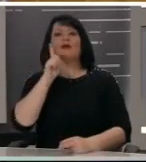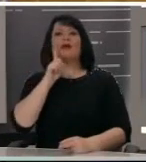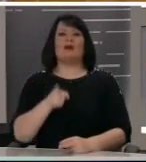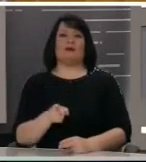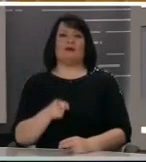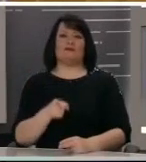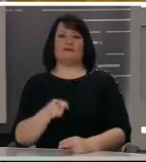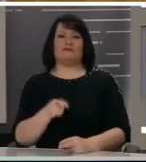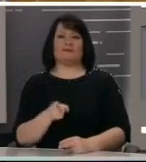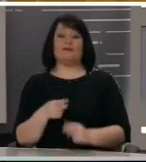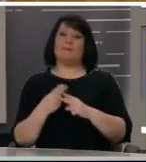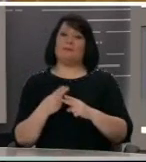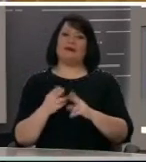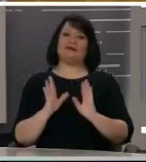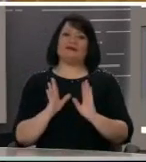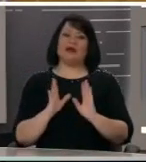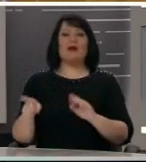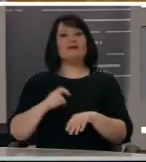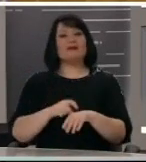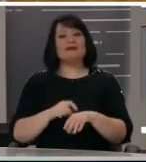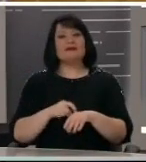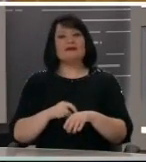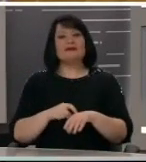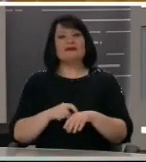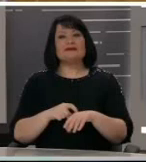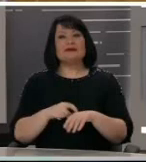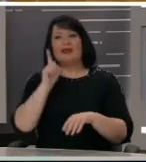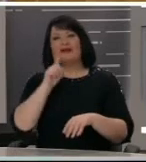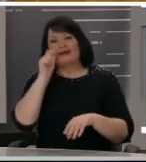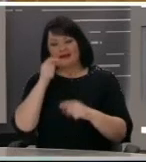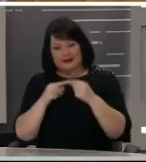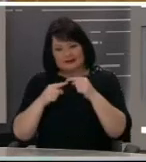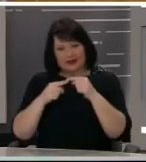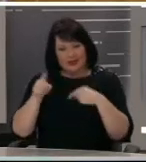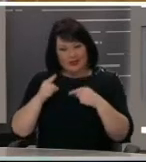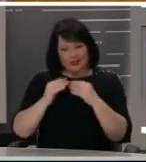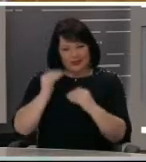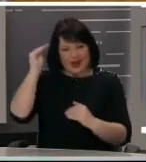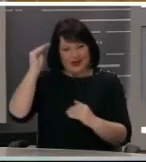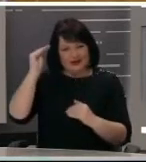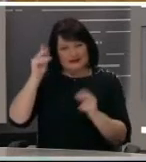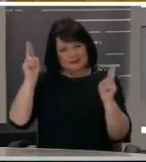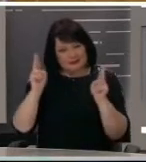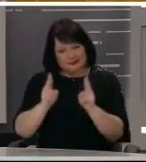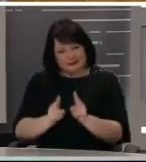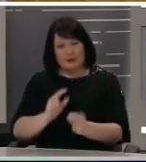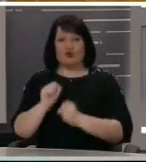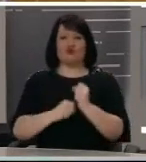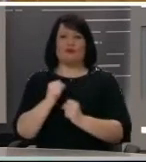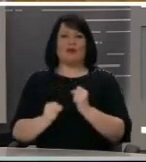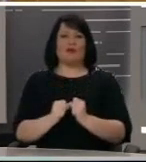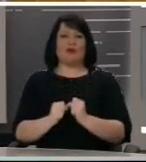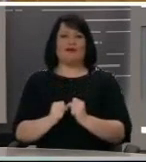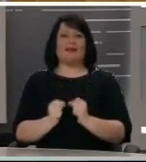περιορισμό των υπαρκτών έμφυλων διακρίσεων, την εξάλληψη των